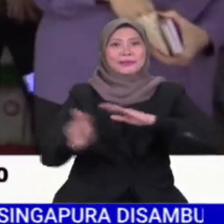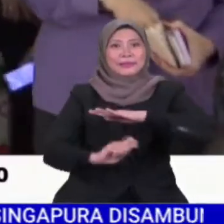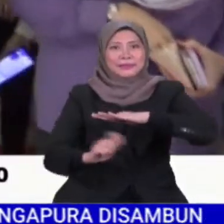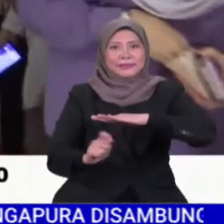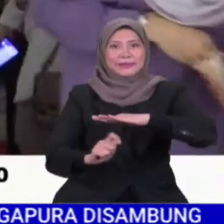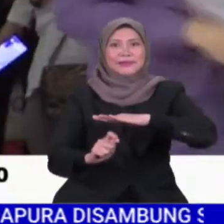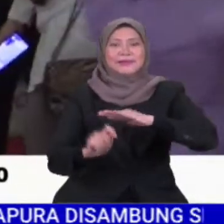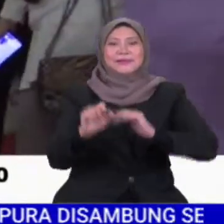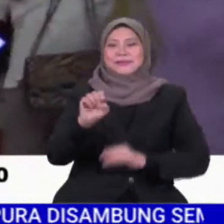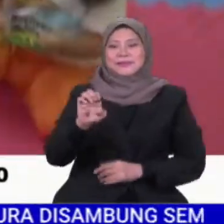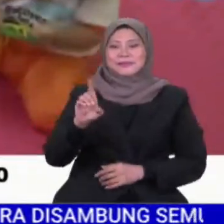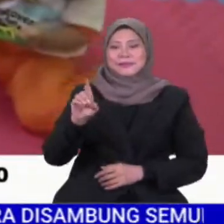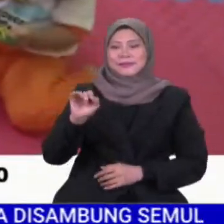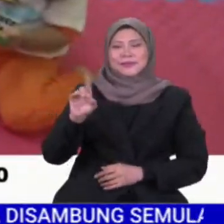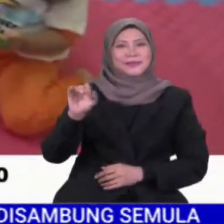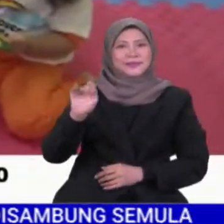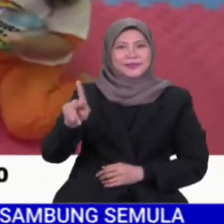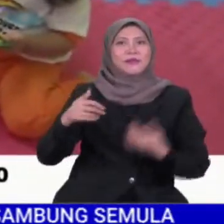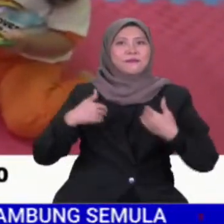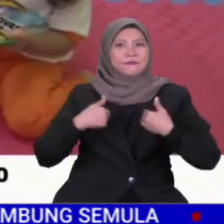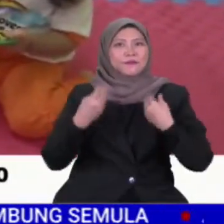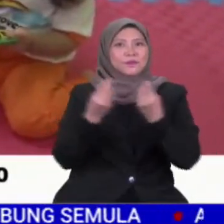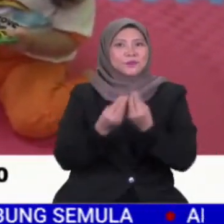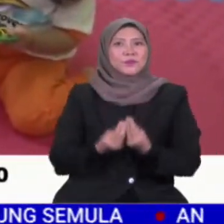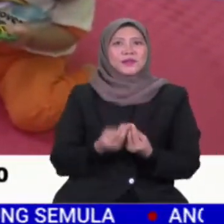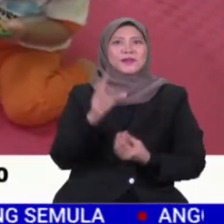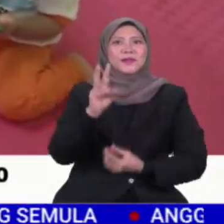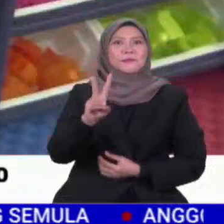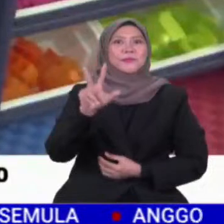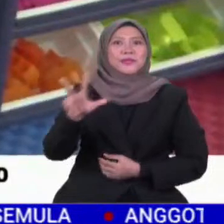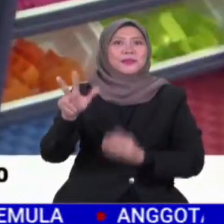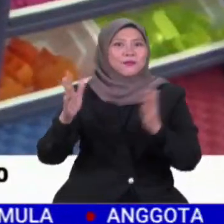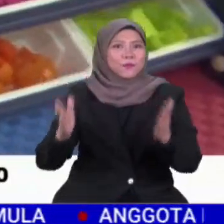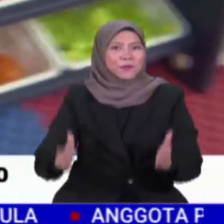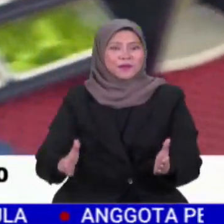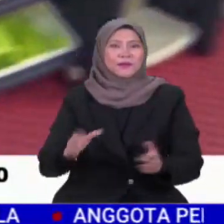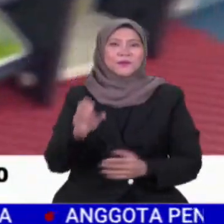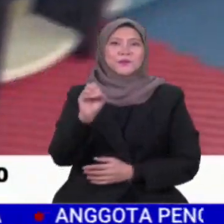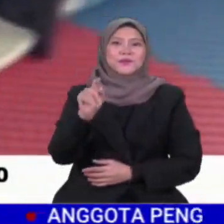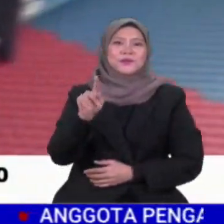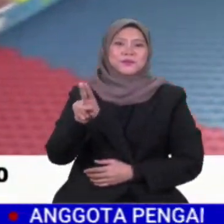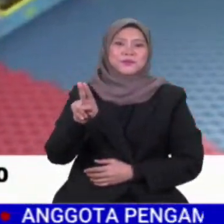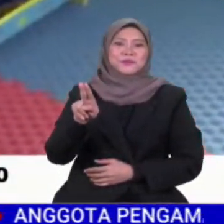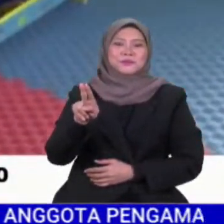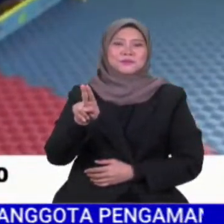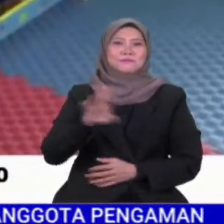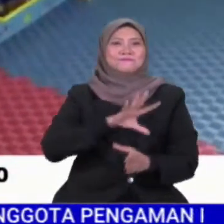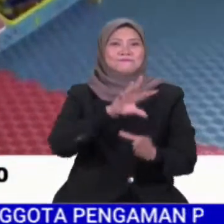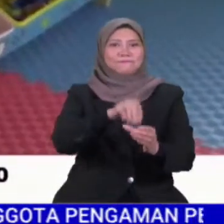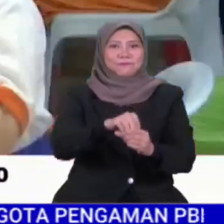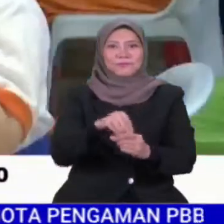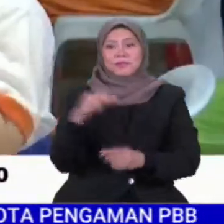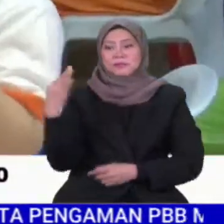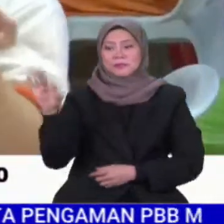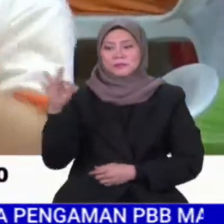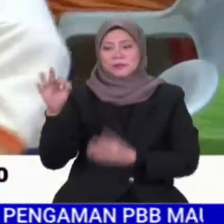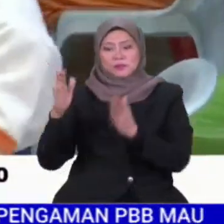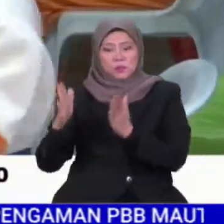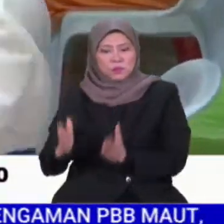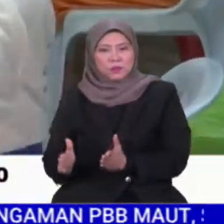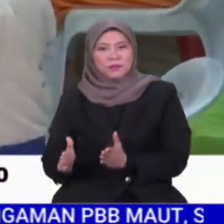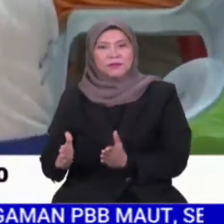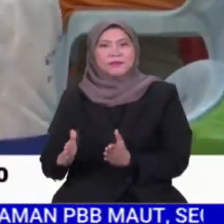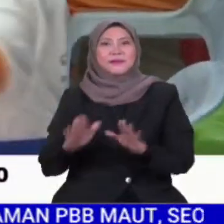kanak-kanak tadika sedidik mempunyai sejumlah 63 orang kanak-kanak berkeperluan khas dengan 19 orang